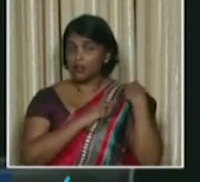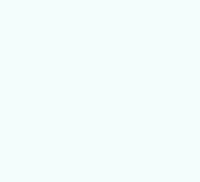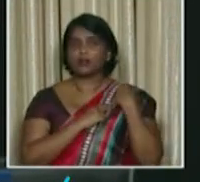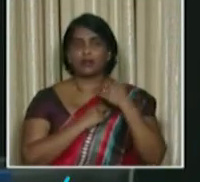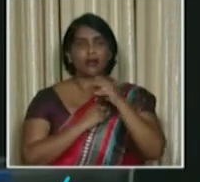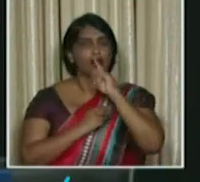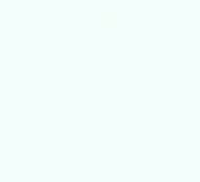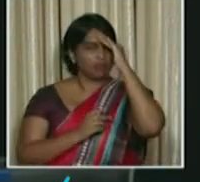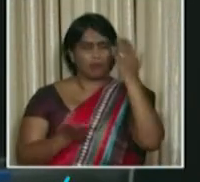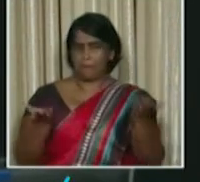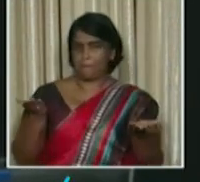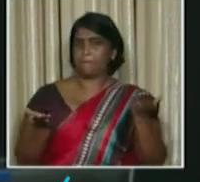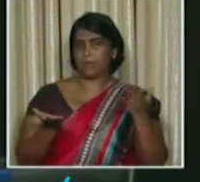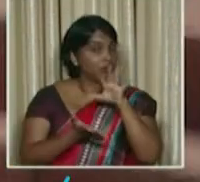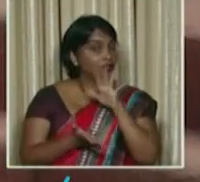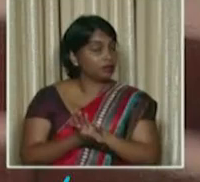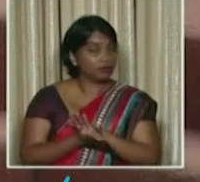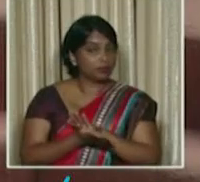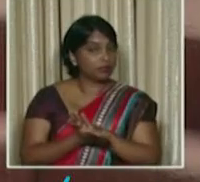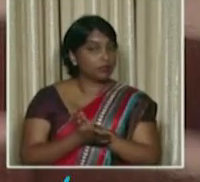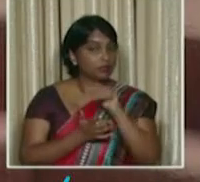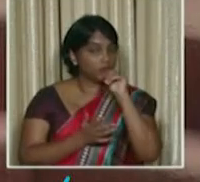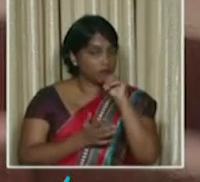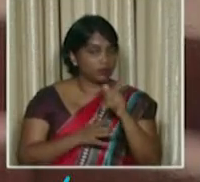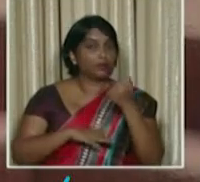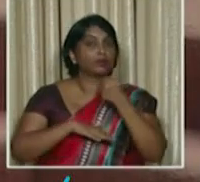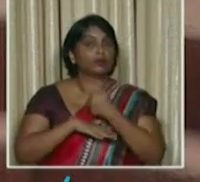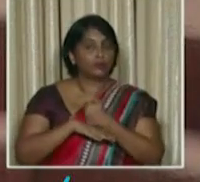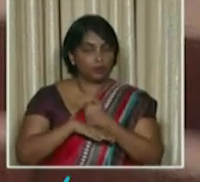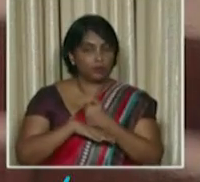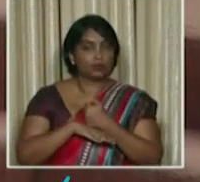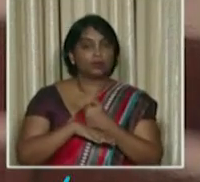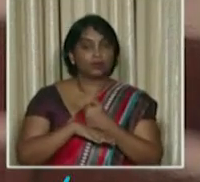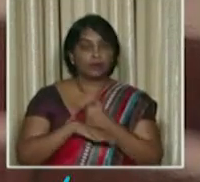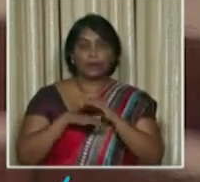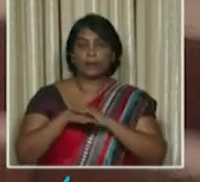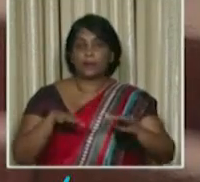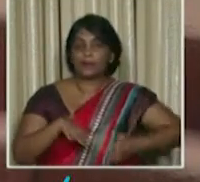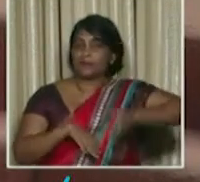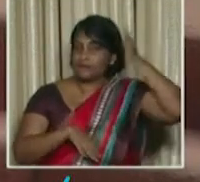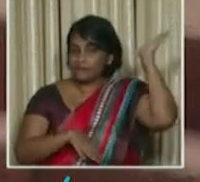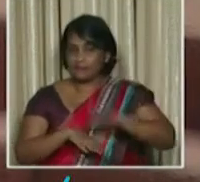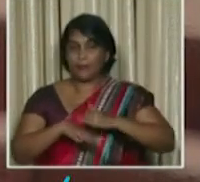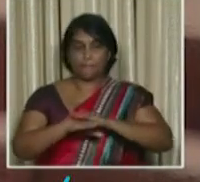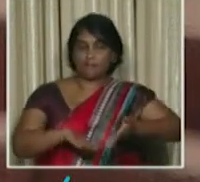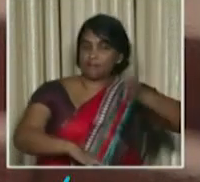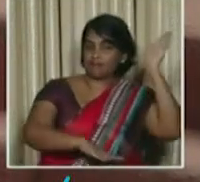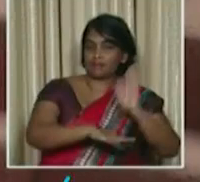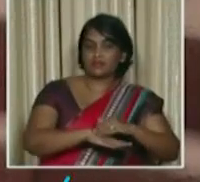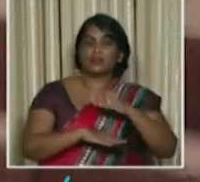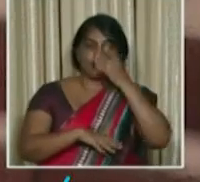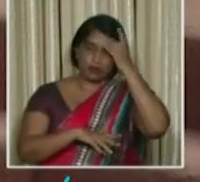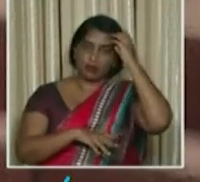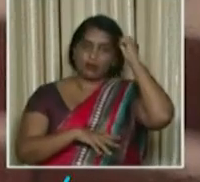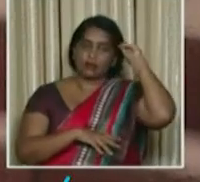දෙපැත්තටම සමව සලකන. ඇත්තටම මූලාසනයට ඇවිල්ලා මූලාසනයේ මේසෙට අතින් පහර දීලා